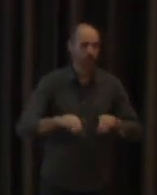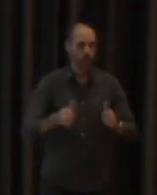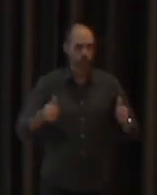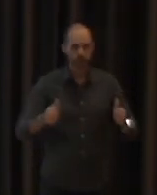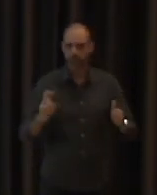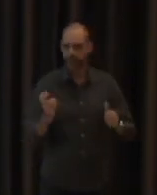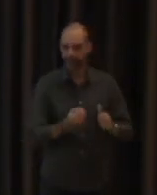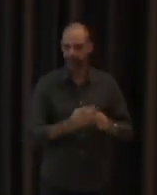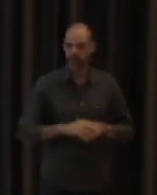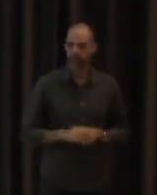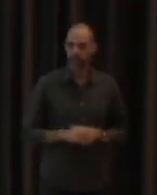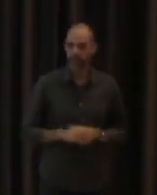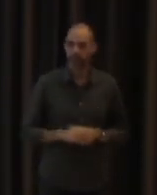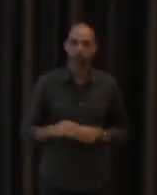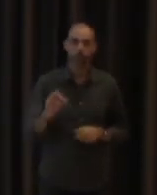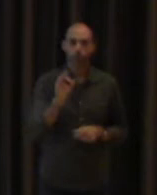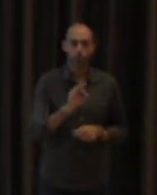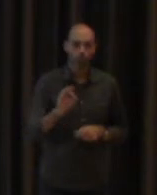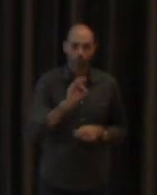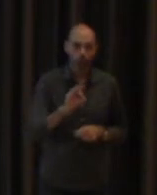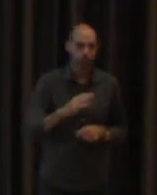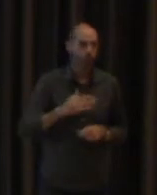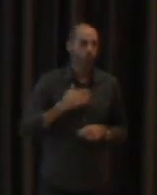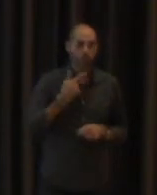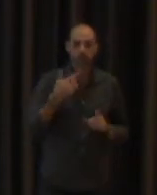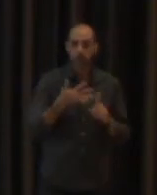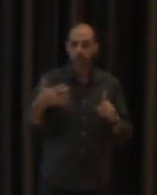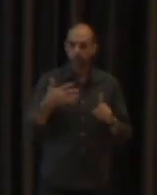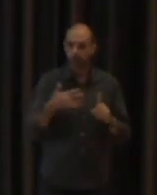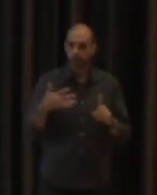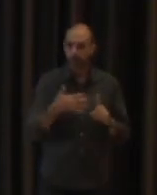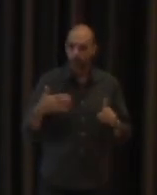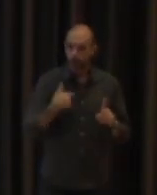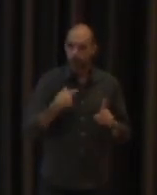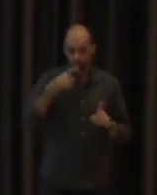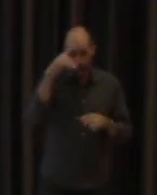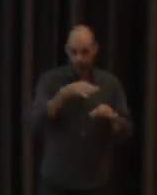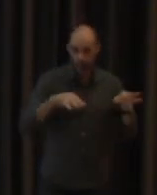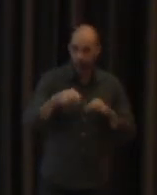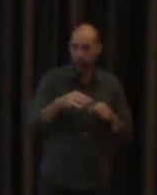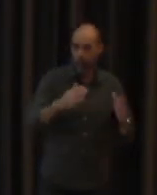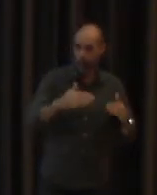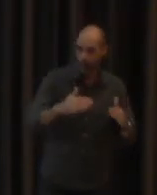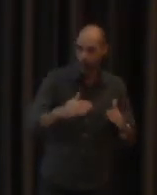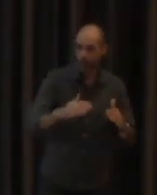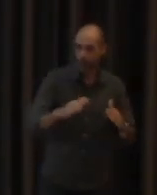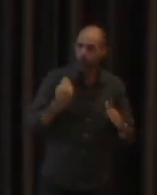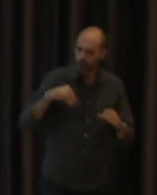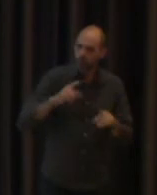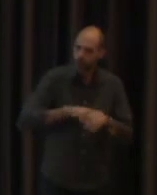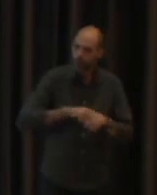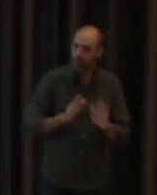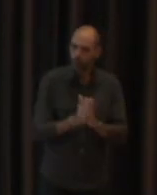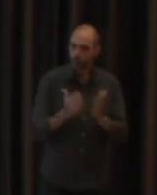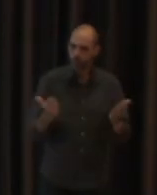etc. O poden ser predicats que no porten el pronom recíproc i tot i això ser simètrics, com